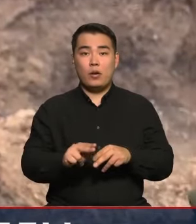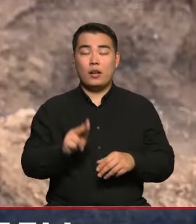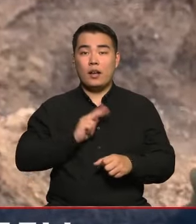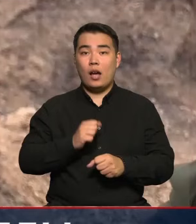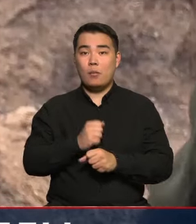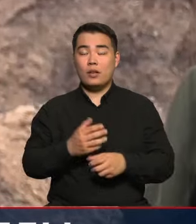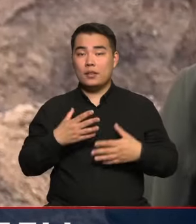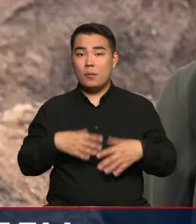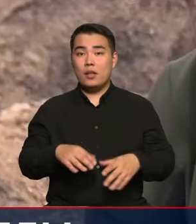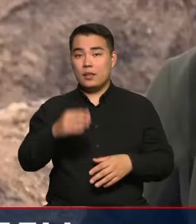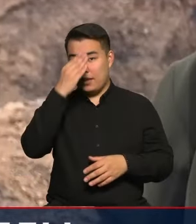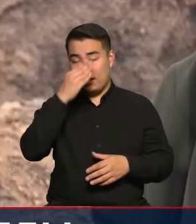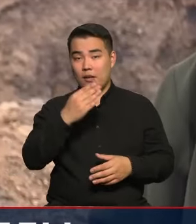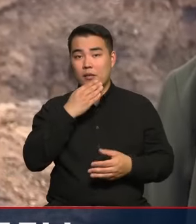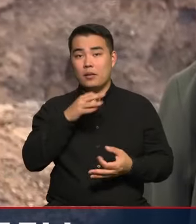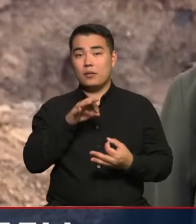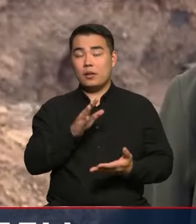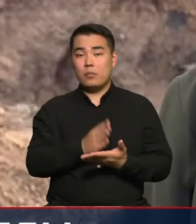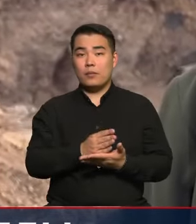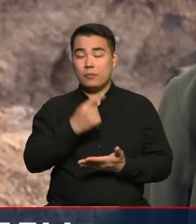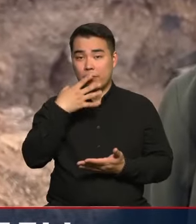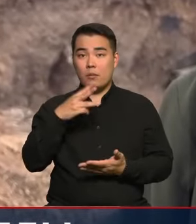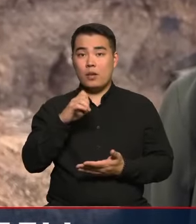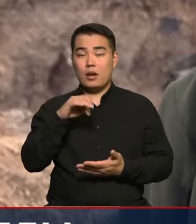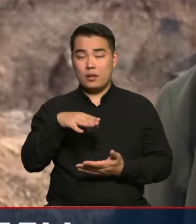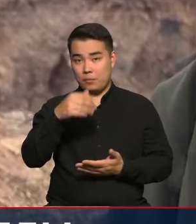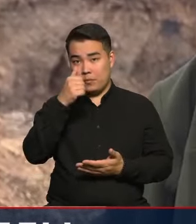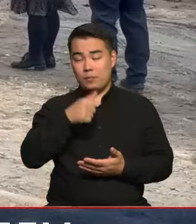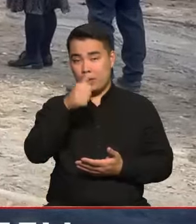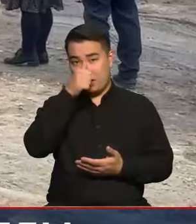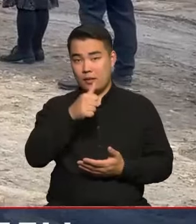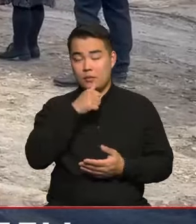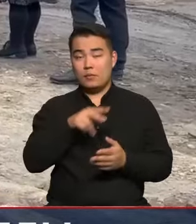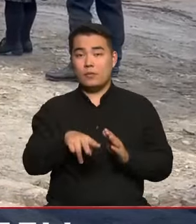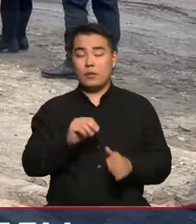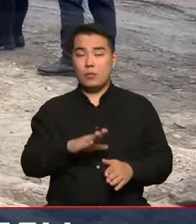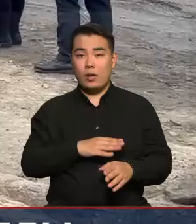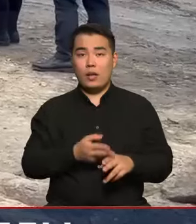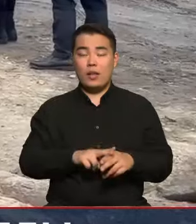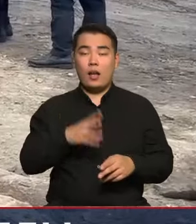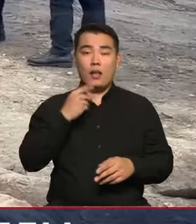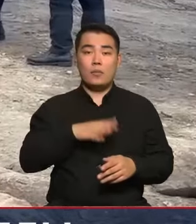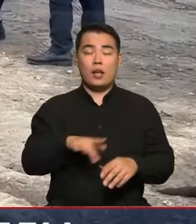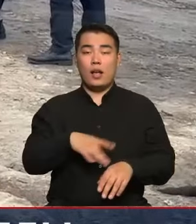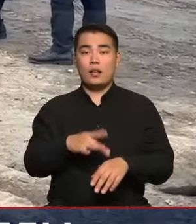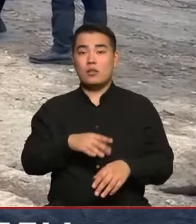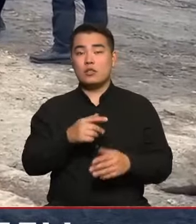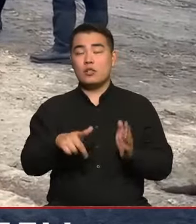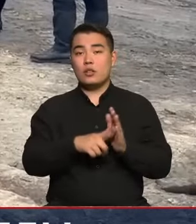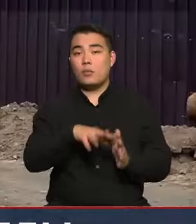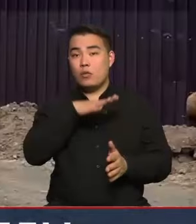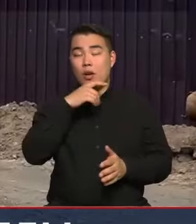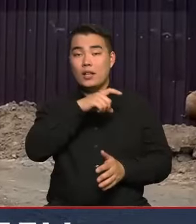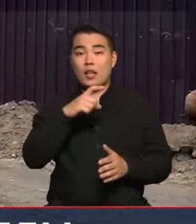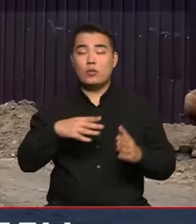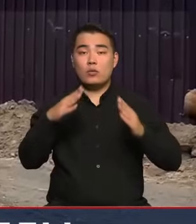жасамай, жаз бойы. Мысалы былтыр март айынан бастап өшіріп тастады. Апат орын алған соң қаладағы 7 көпқабатты тұрғын үй мен